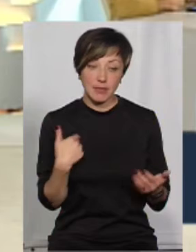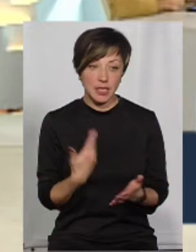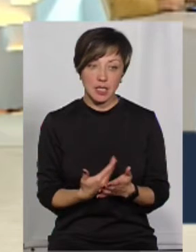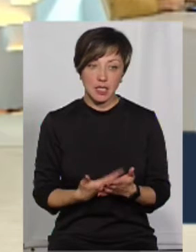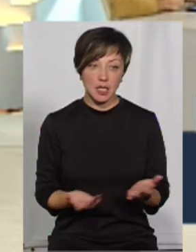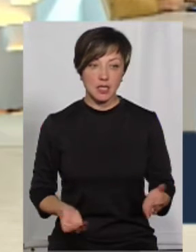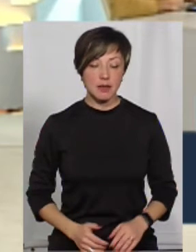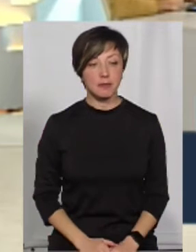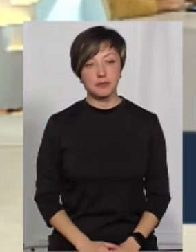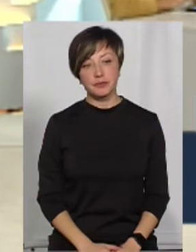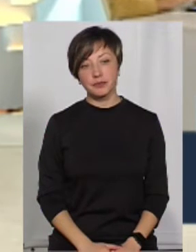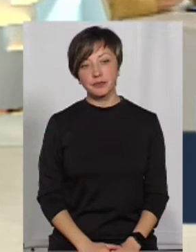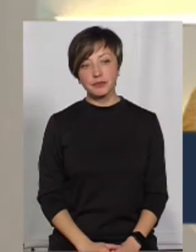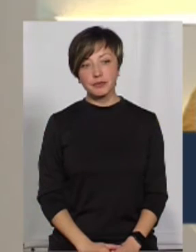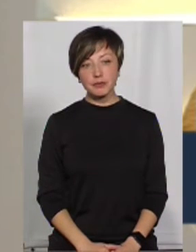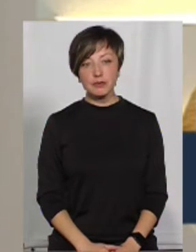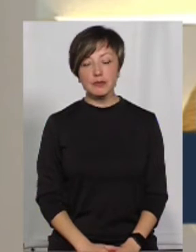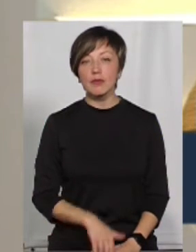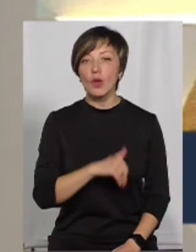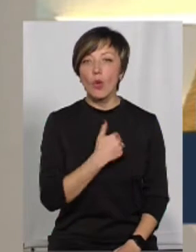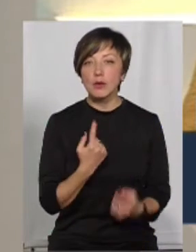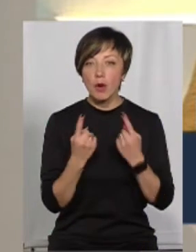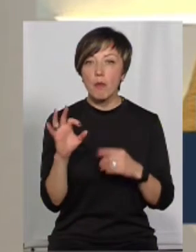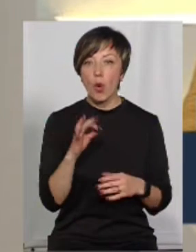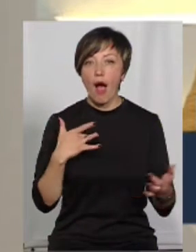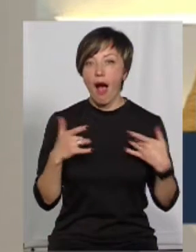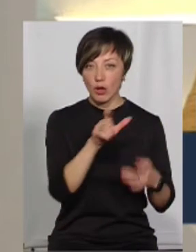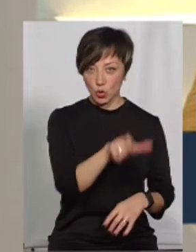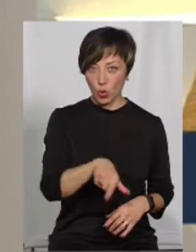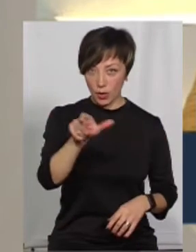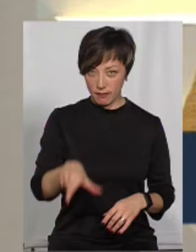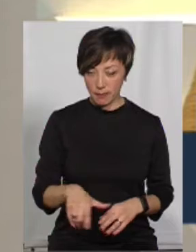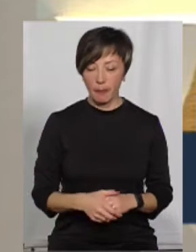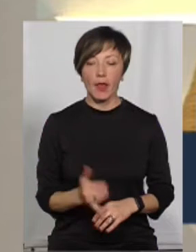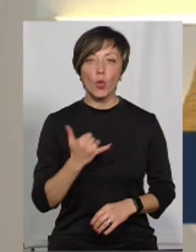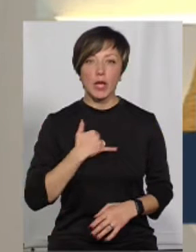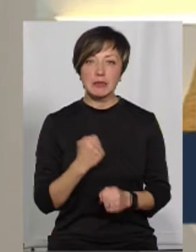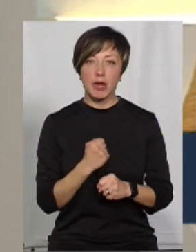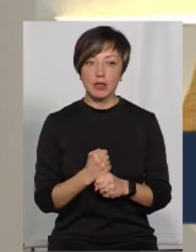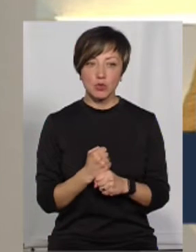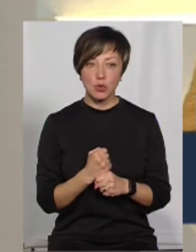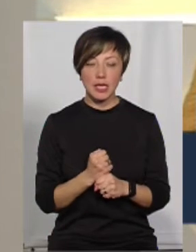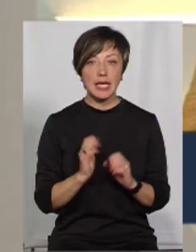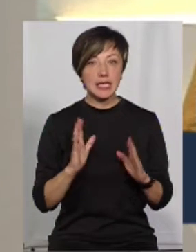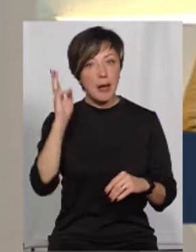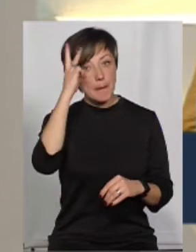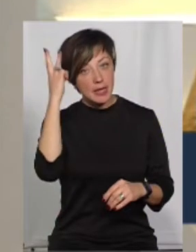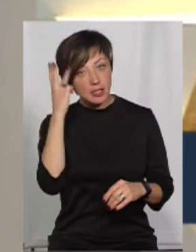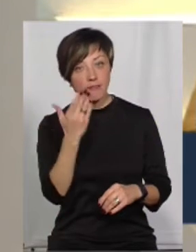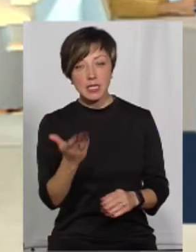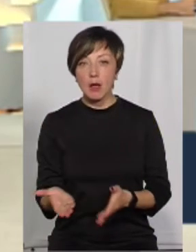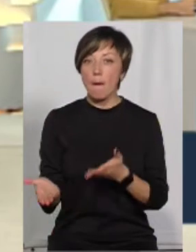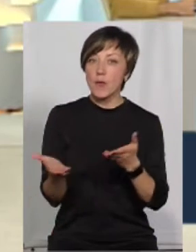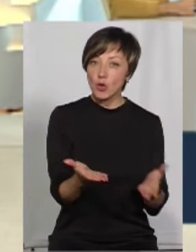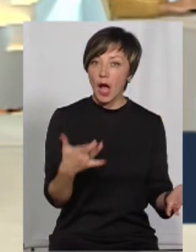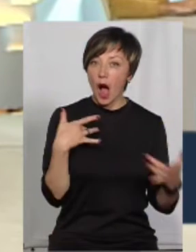так здається, власне. От хочеться ще поговорити про акторів. У нас в театрі працюють тільки актори хмельницькі, чи ви когось